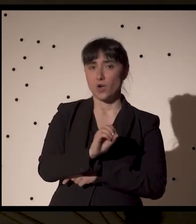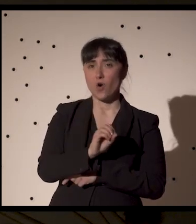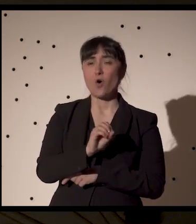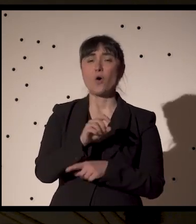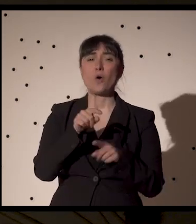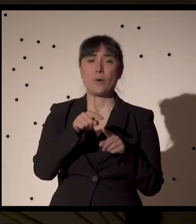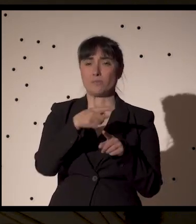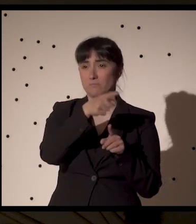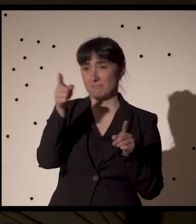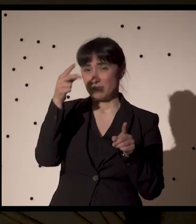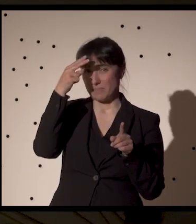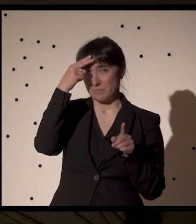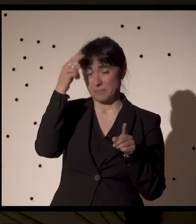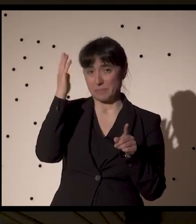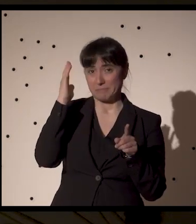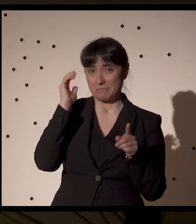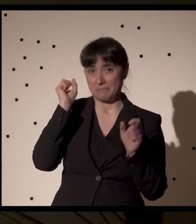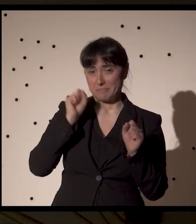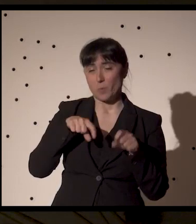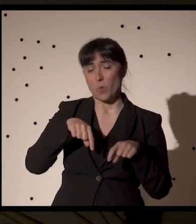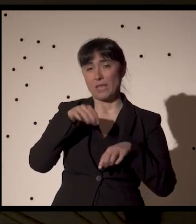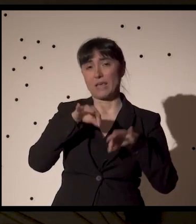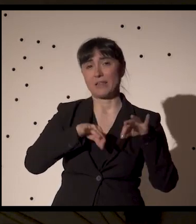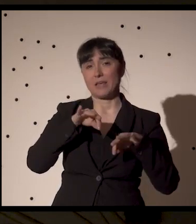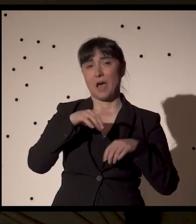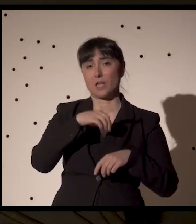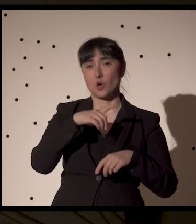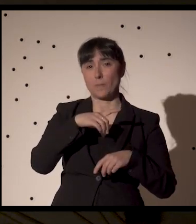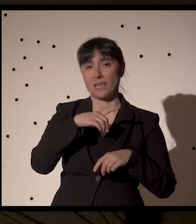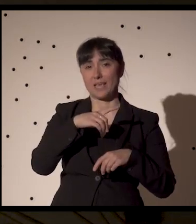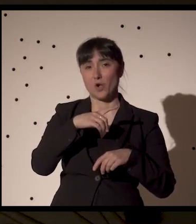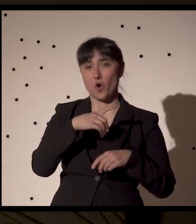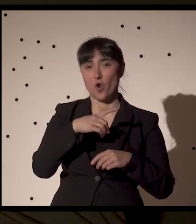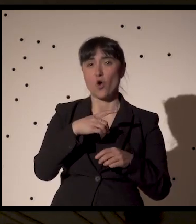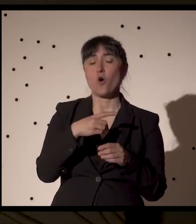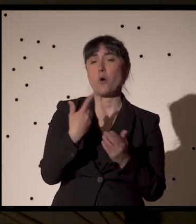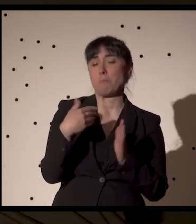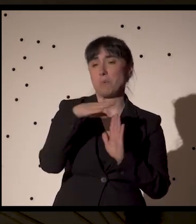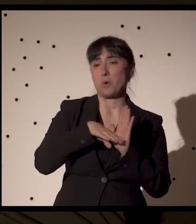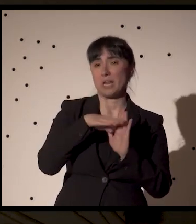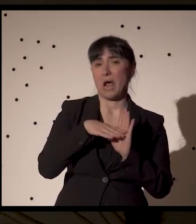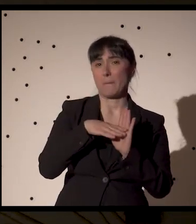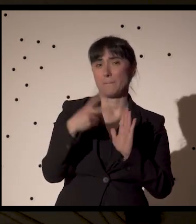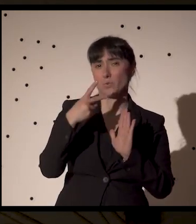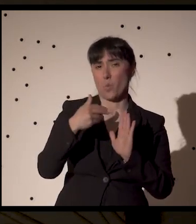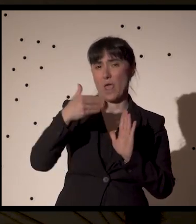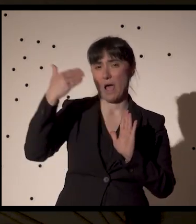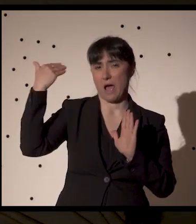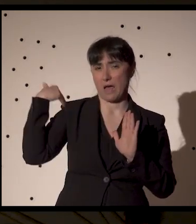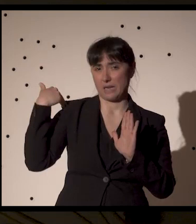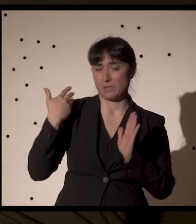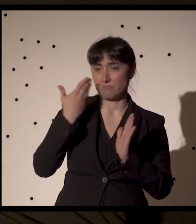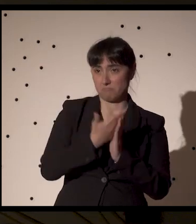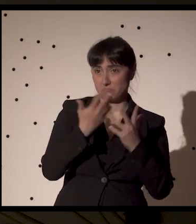come ricorderete è stata già prodotta dal Piccolo Teatro di Milano nella nelle due ultime stagioni anche portata con